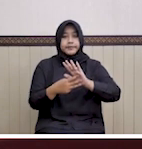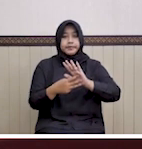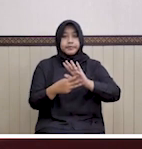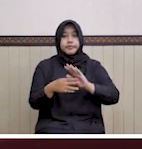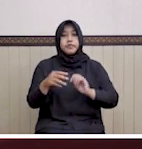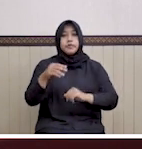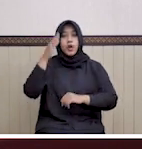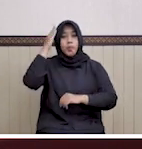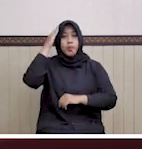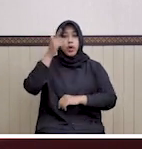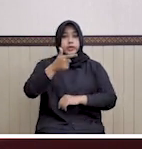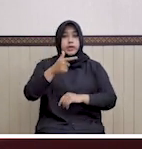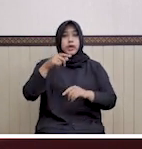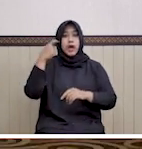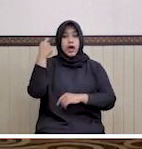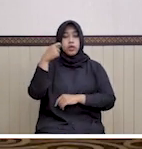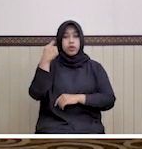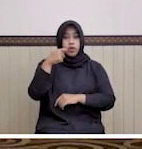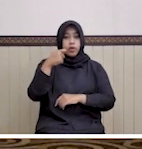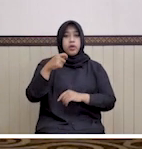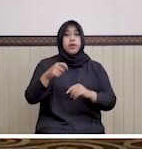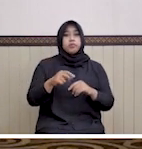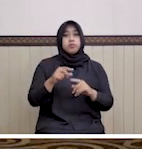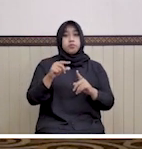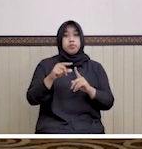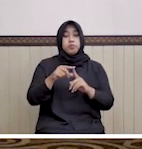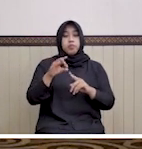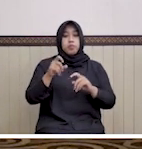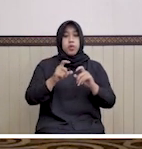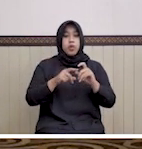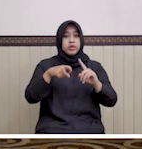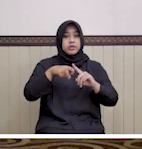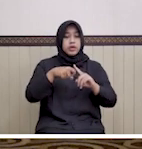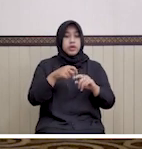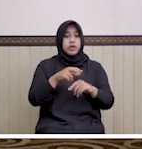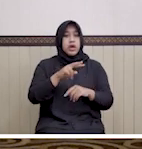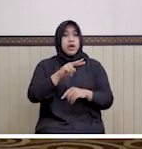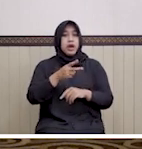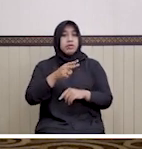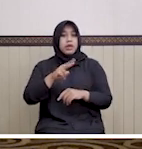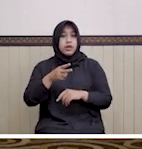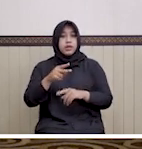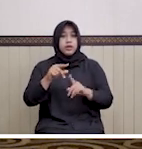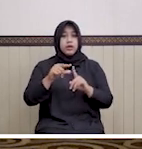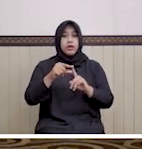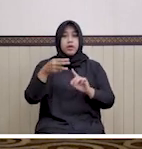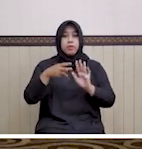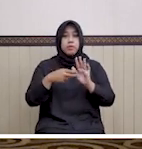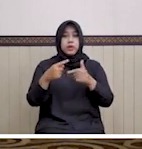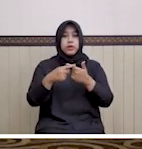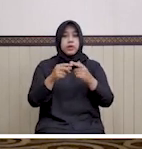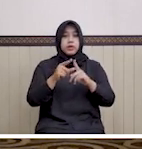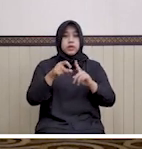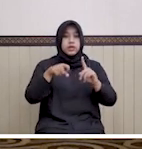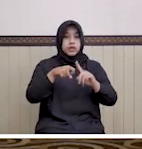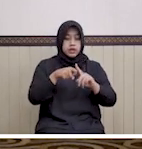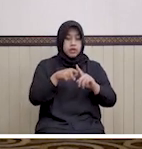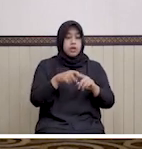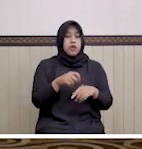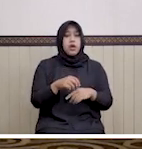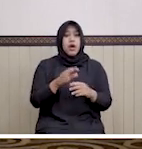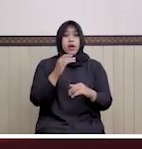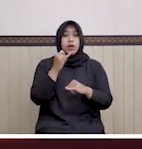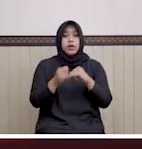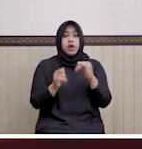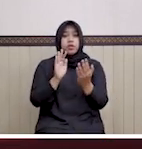Hai Polsek itu Hai abang gonta-ganti penyakit terus jadi diulang dua kali Itupun